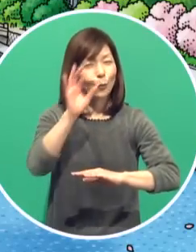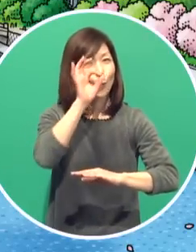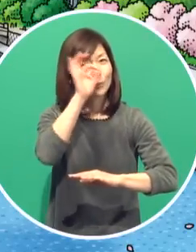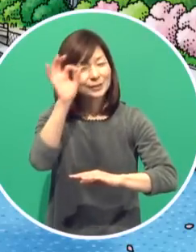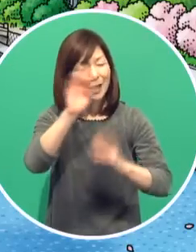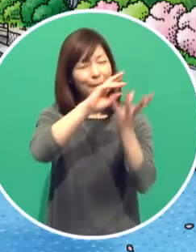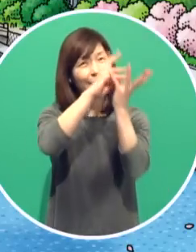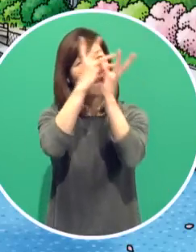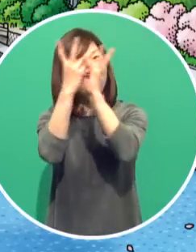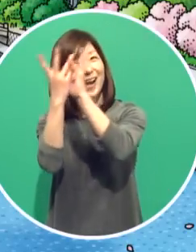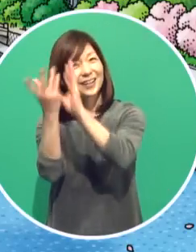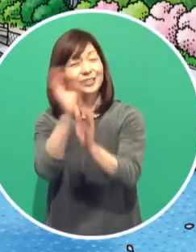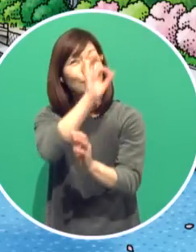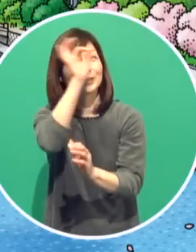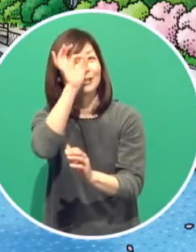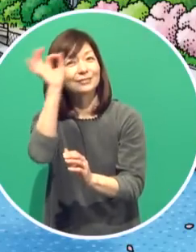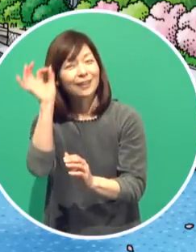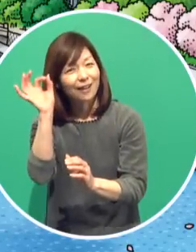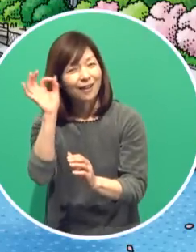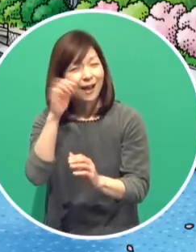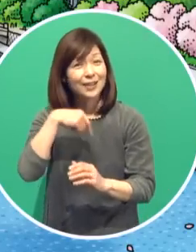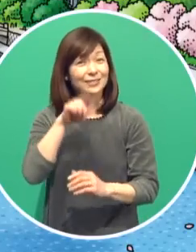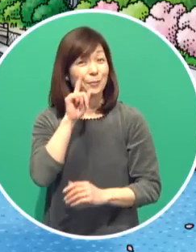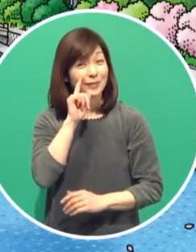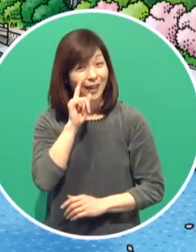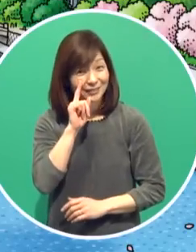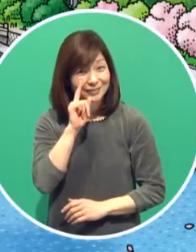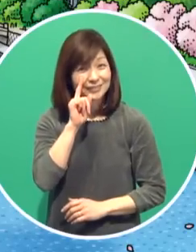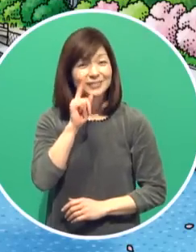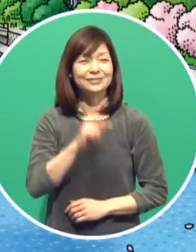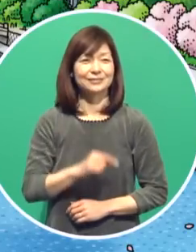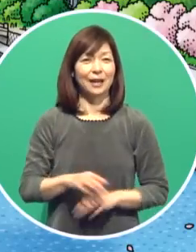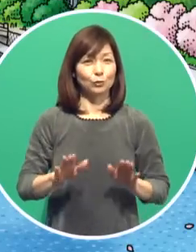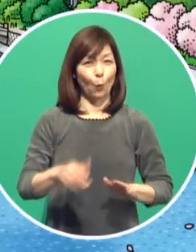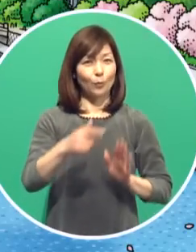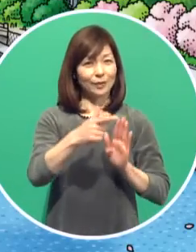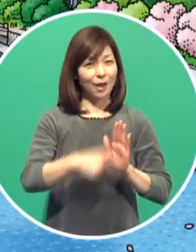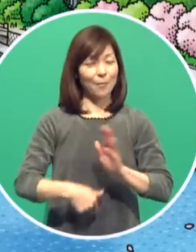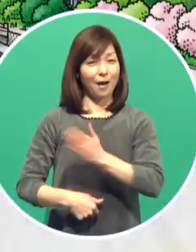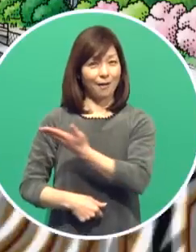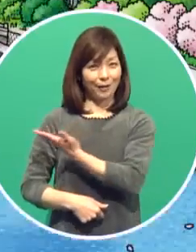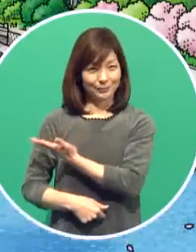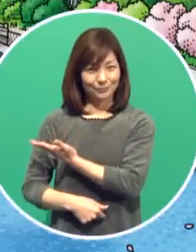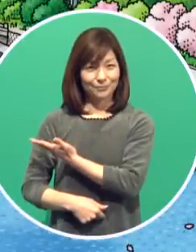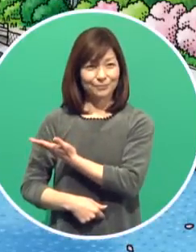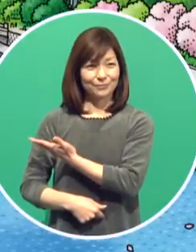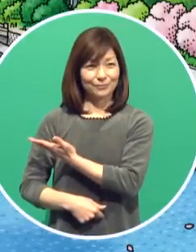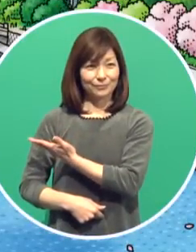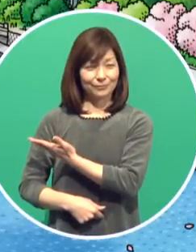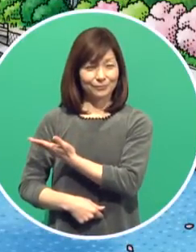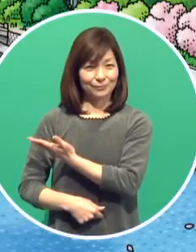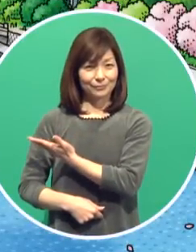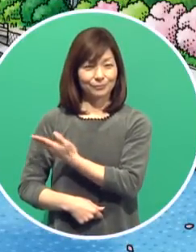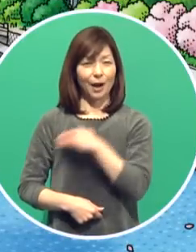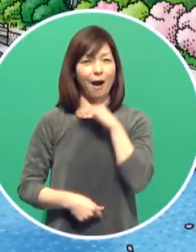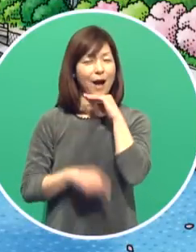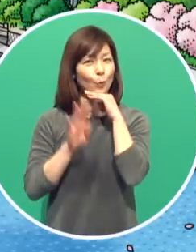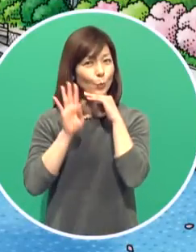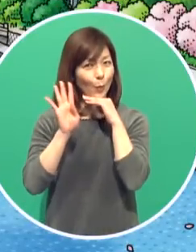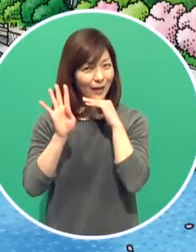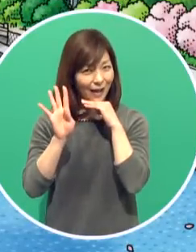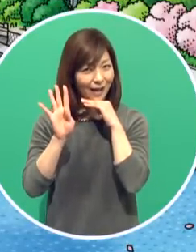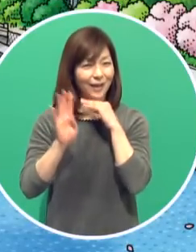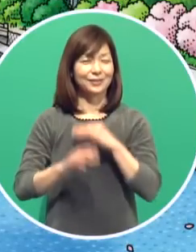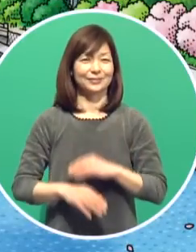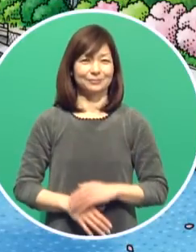れる、そんな絶景でお花見をするんです。行ってみたいですね。そしてテーマはもちろんこれです。あと4日